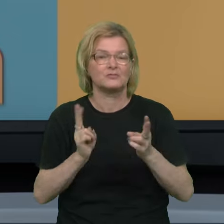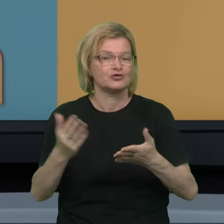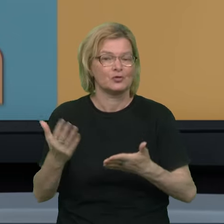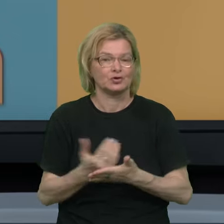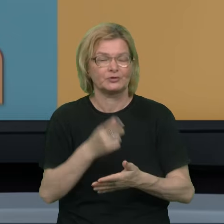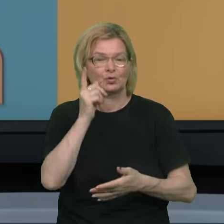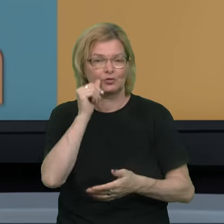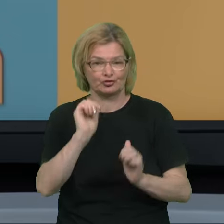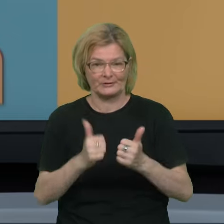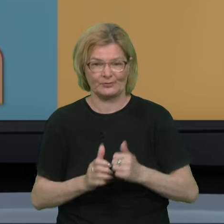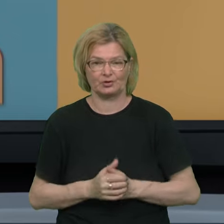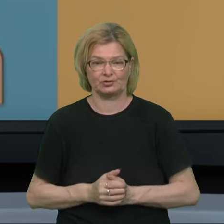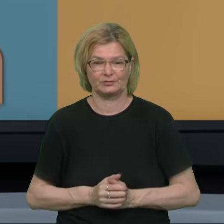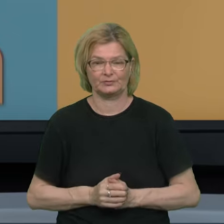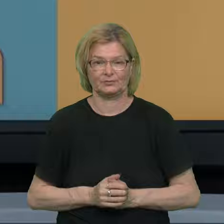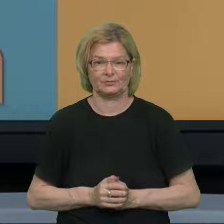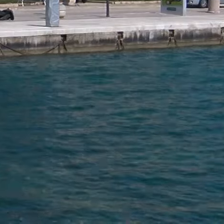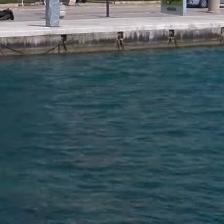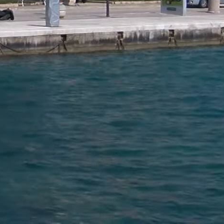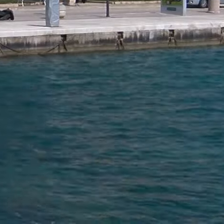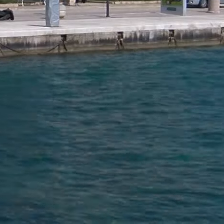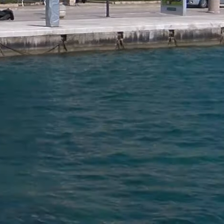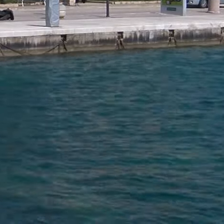predan rad može uspjeti u muškom sportu.